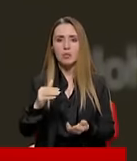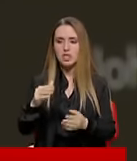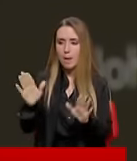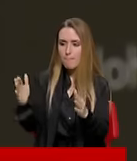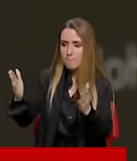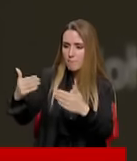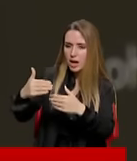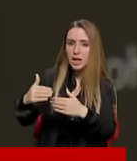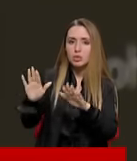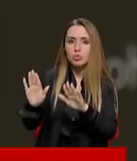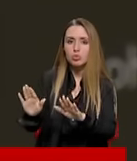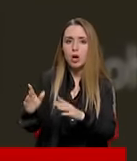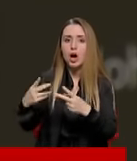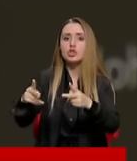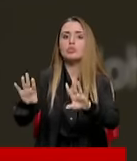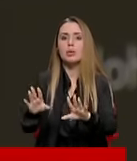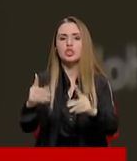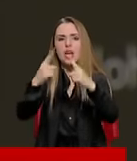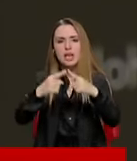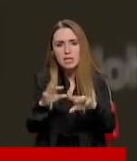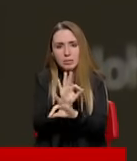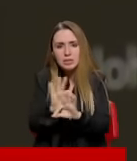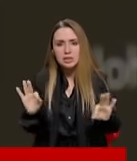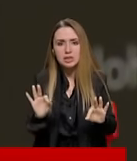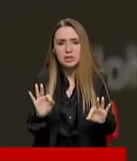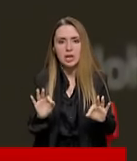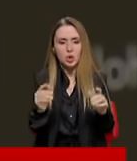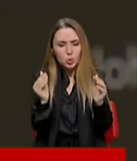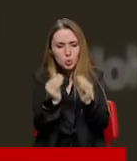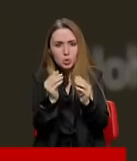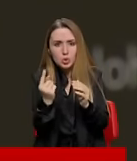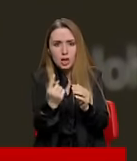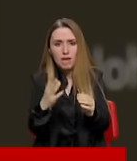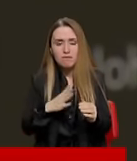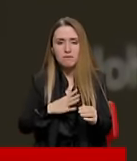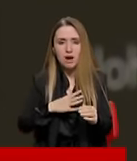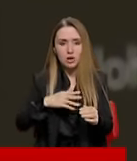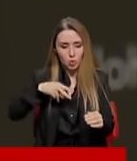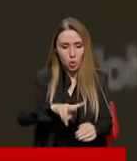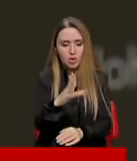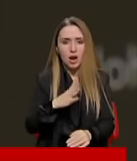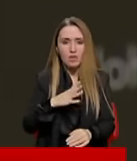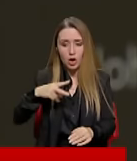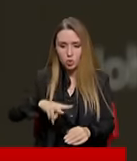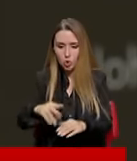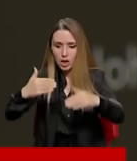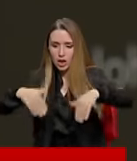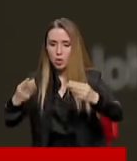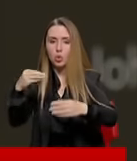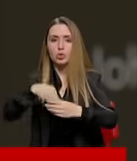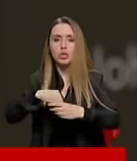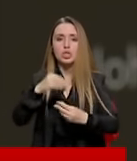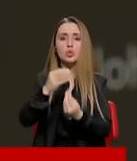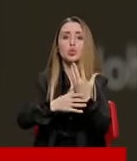duruyor yani hesapsız kitapsız küçük monor raylar konmuş o monor raylar Eee yolları daraltıyor diye hiç